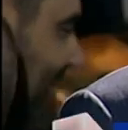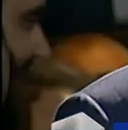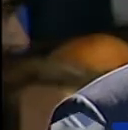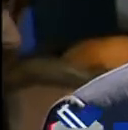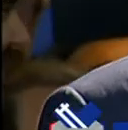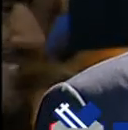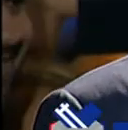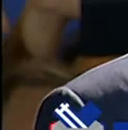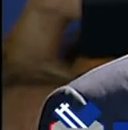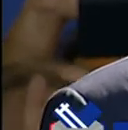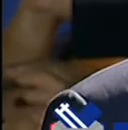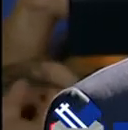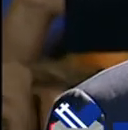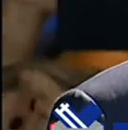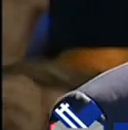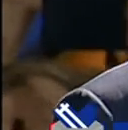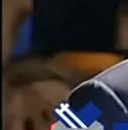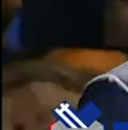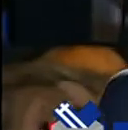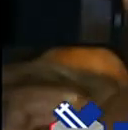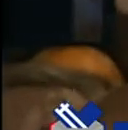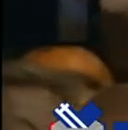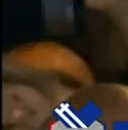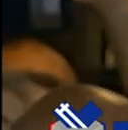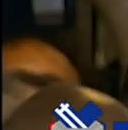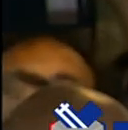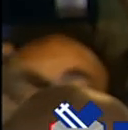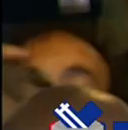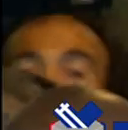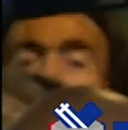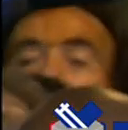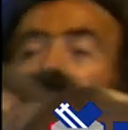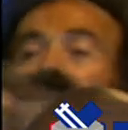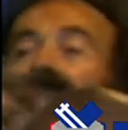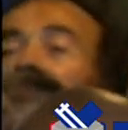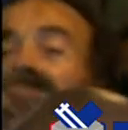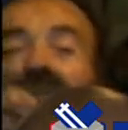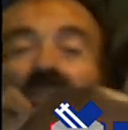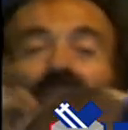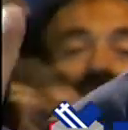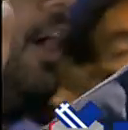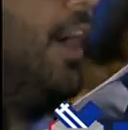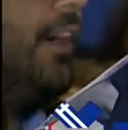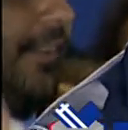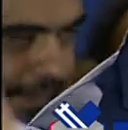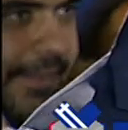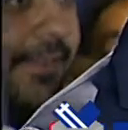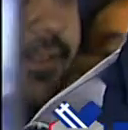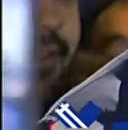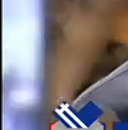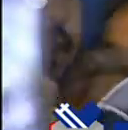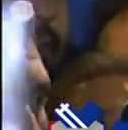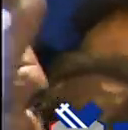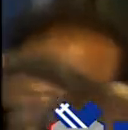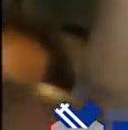και αύριο ο ήλιος θα είναι λίγο πιο φωτεινός και ο ουρανός θα είναι λίγο πιο γαλάζιος. Να είστε καλά!